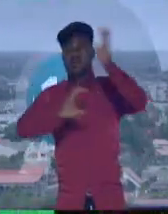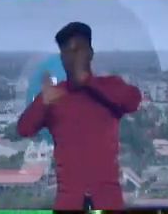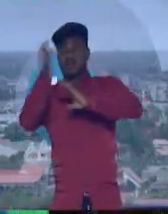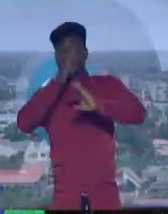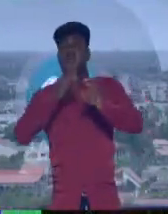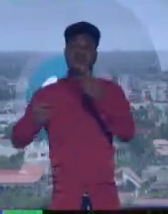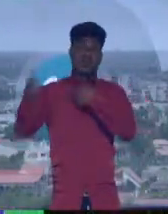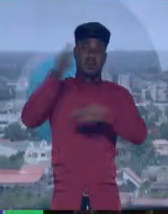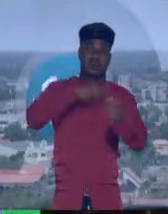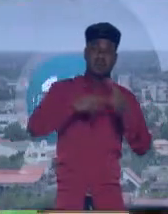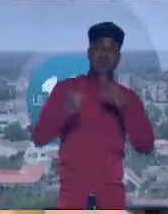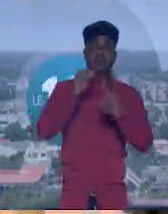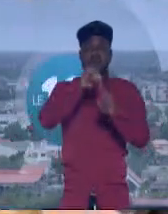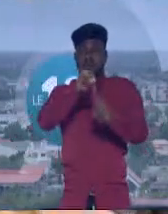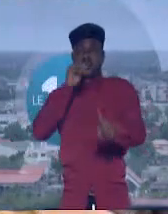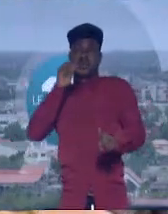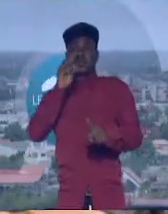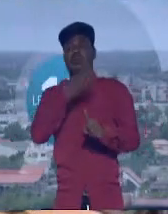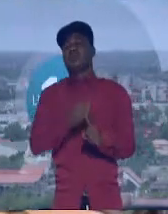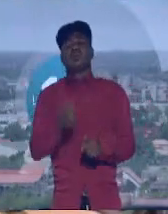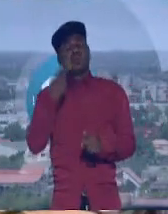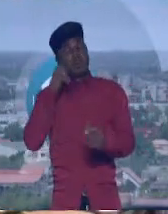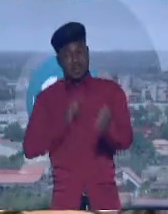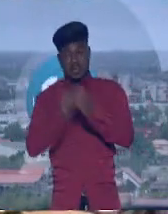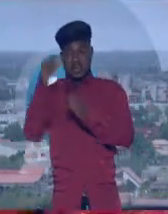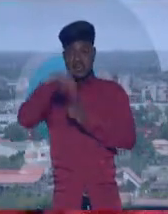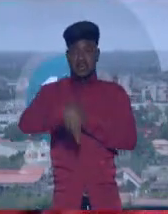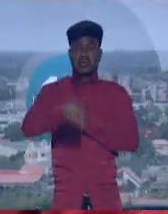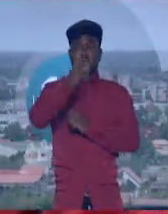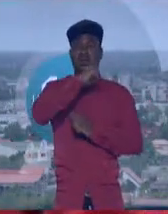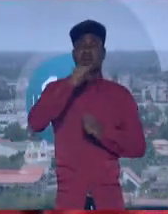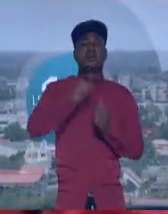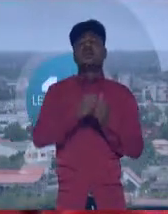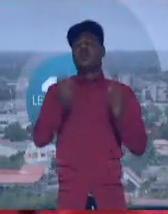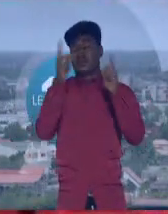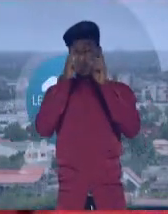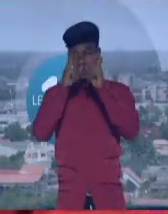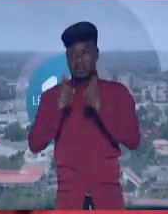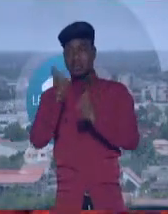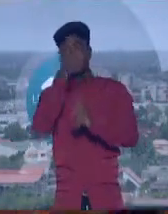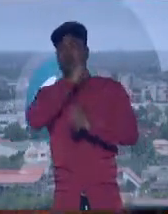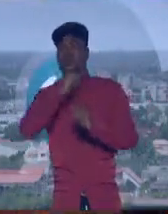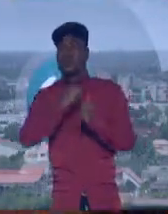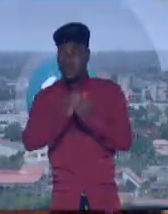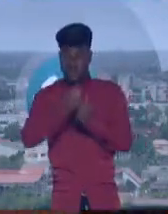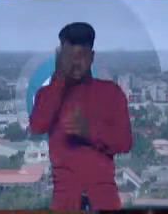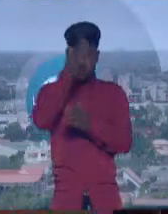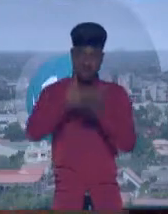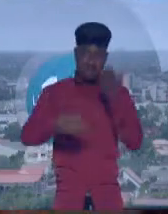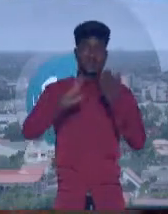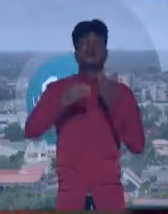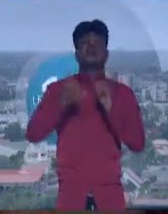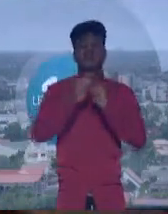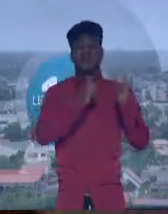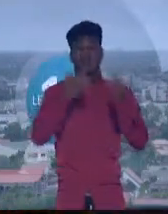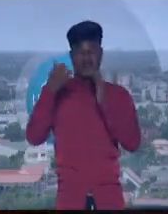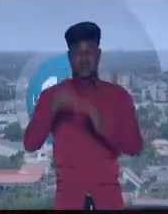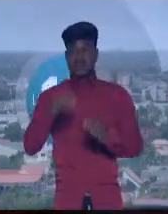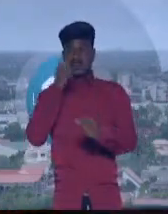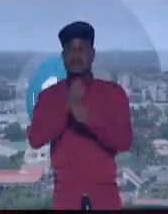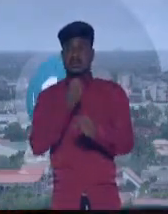sources. Au-delà du cadre de la compétition, certains journalistes sont pour le président d'honneur de la cérémonie, constant dans